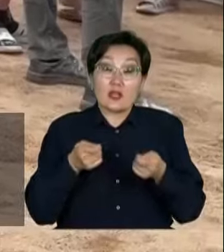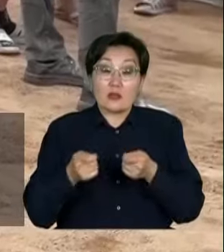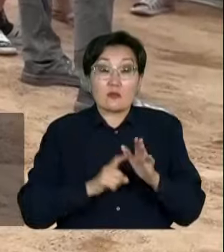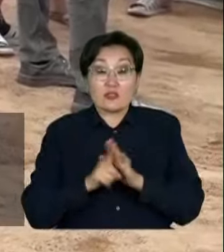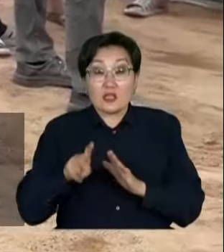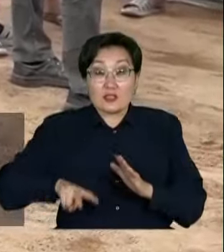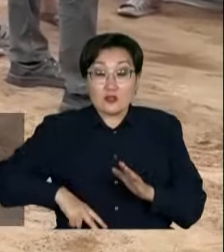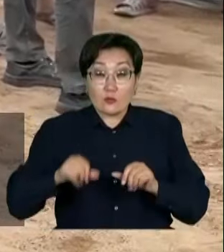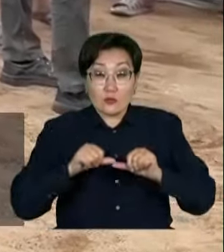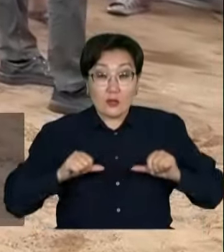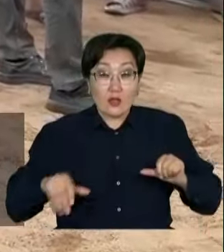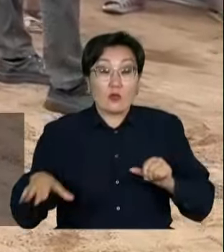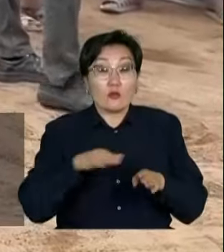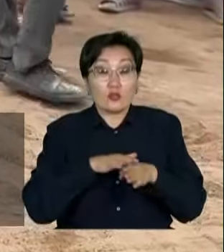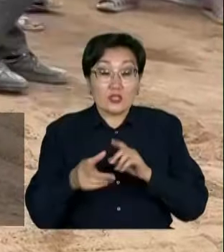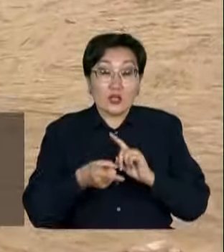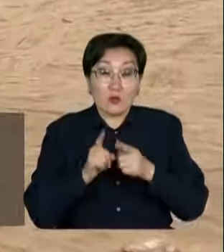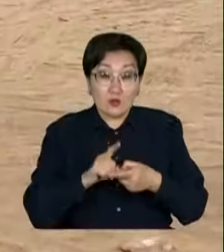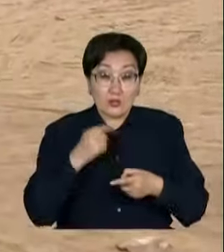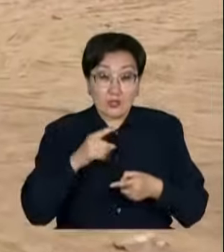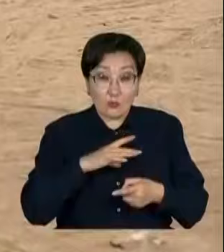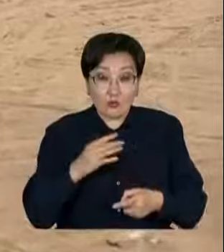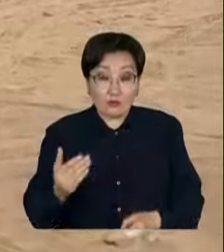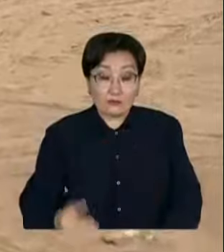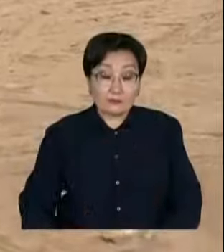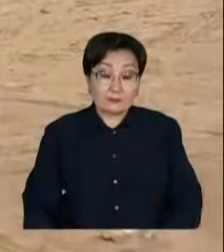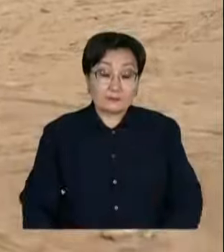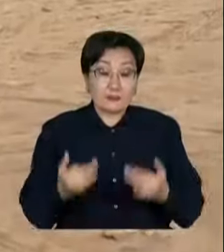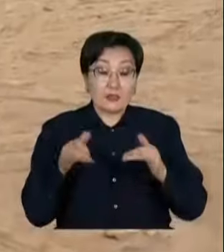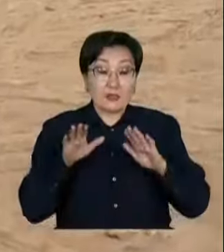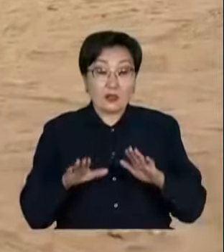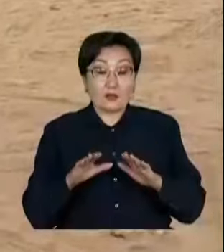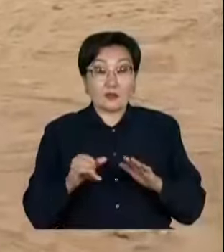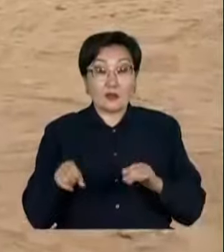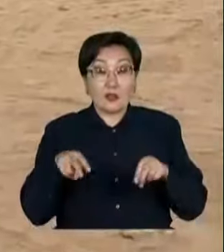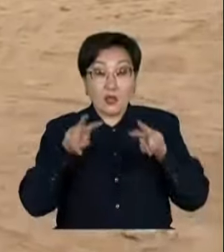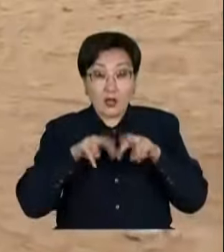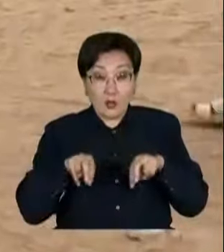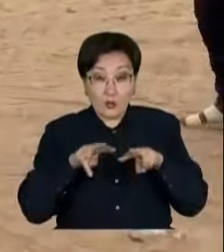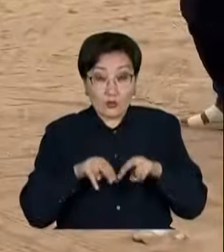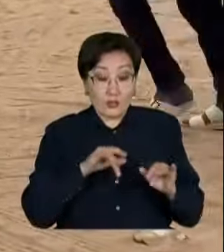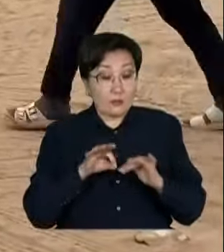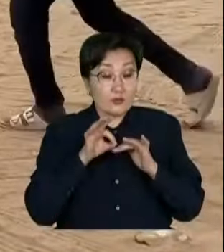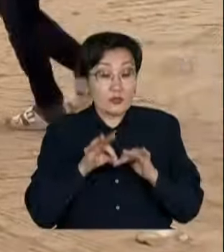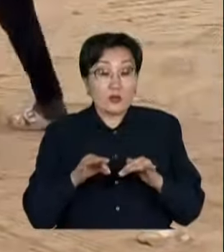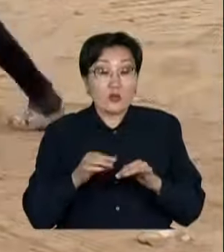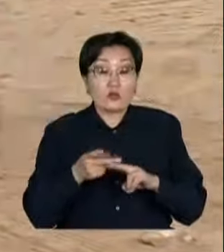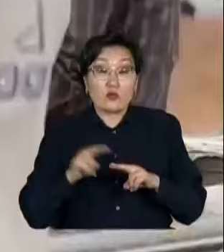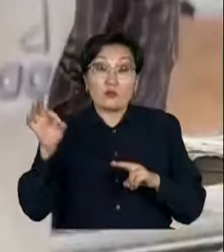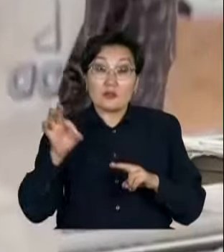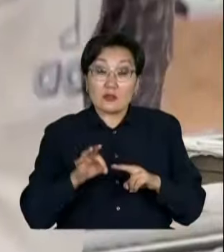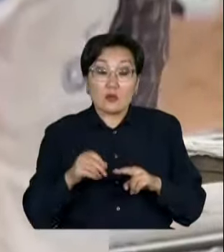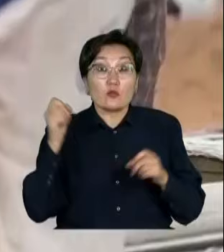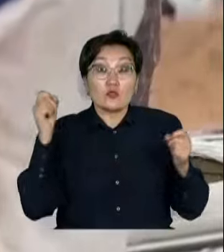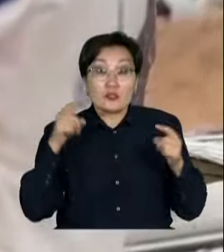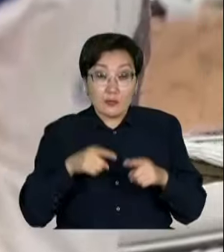директорлар алқасының түгел ауысқанын айтып ақталды. Қазір только аудит өткіземіз компанияда, ол сол кезде уже белгілі